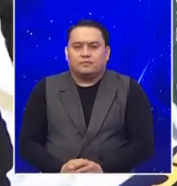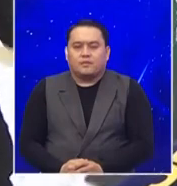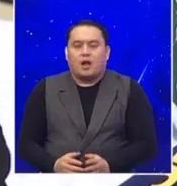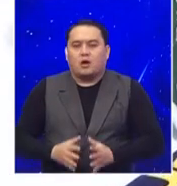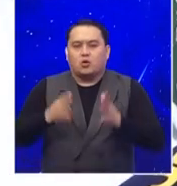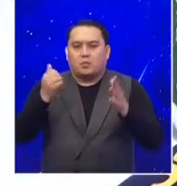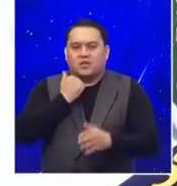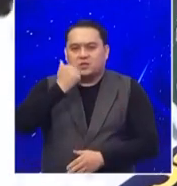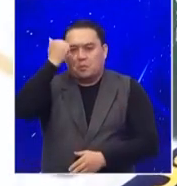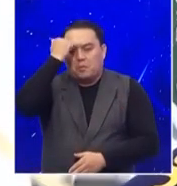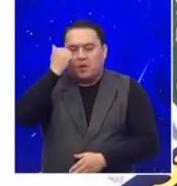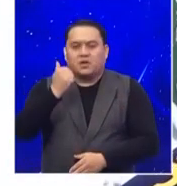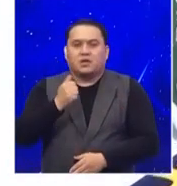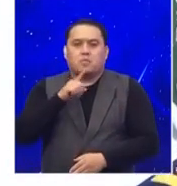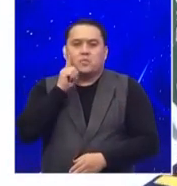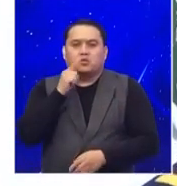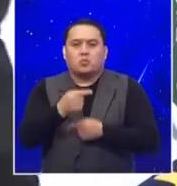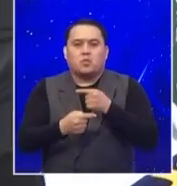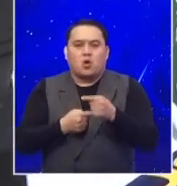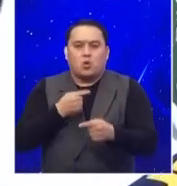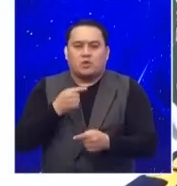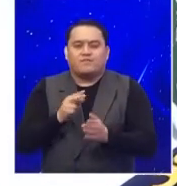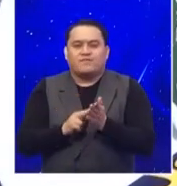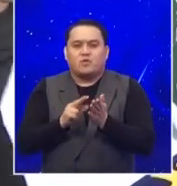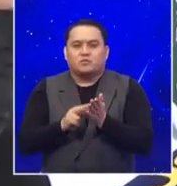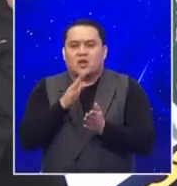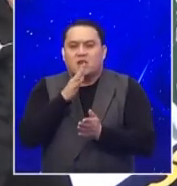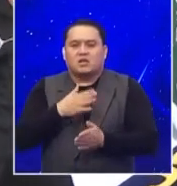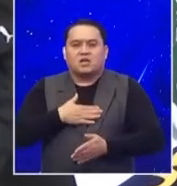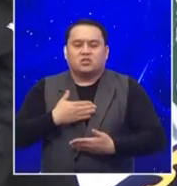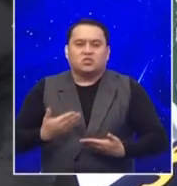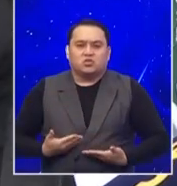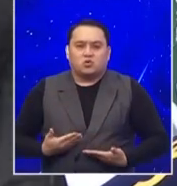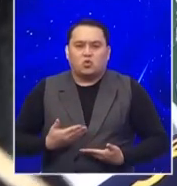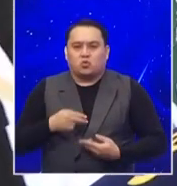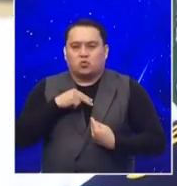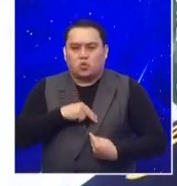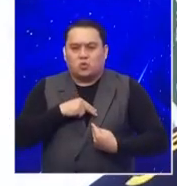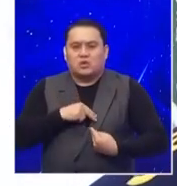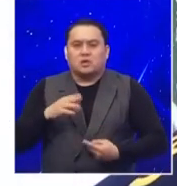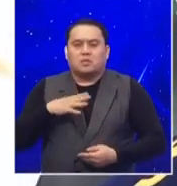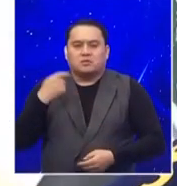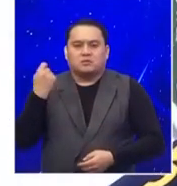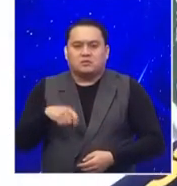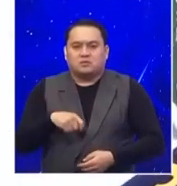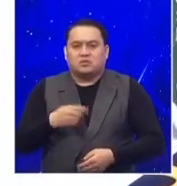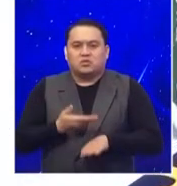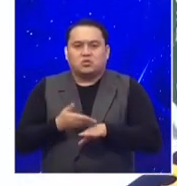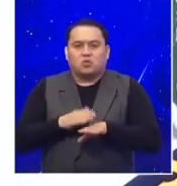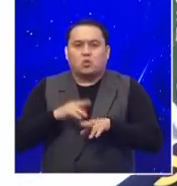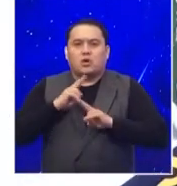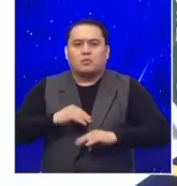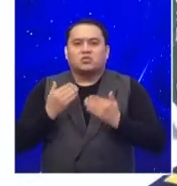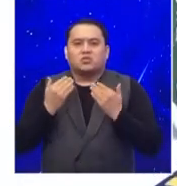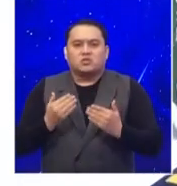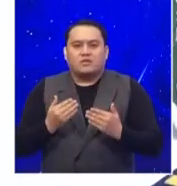Огромное спасибо от старшего поколения младшему. Мне уже за 80. За свою жизнь я много и упорно трудилась, никогда не боясь тяжелой работы. Но